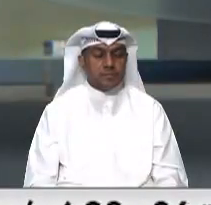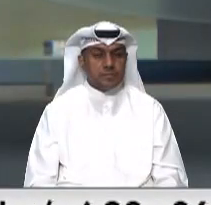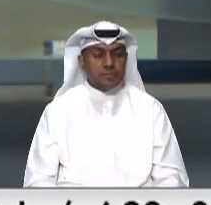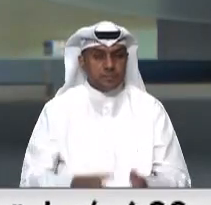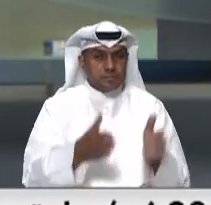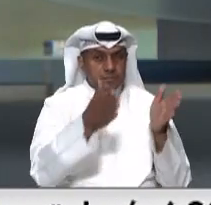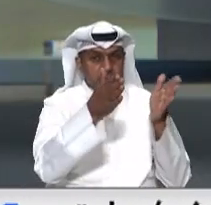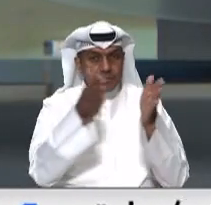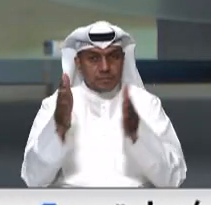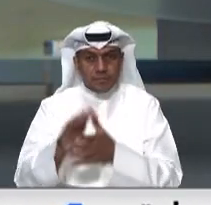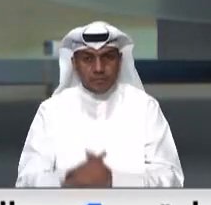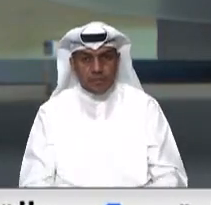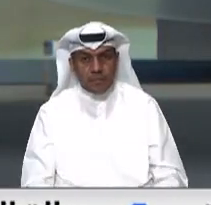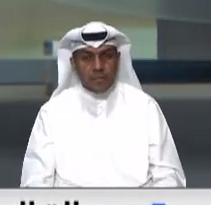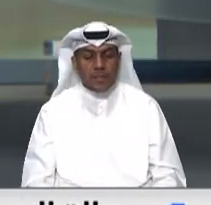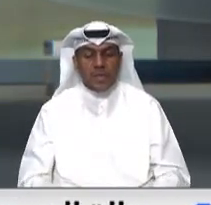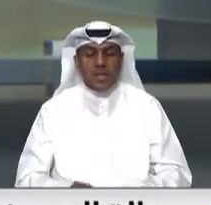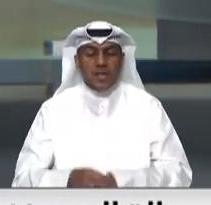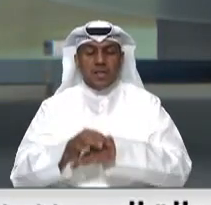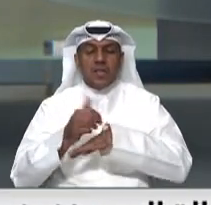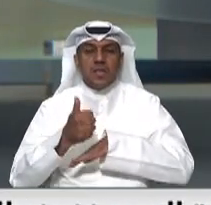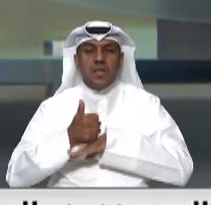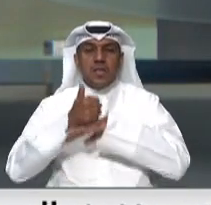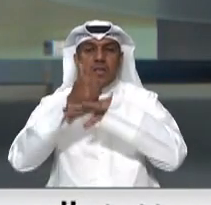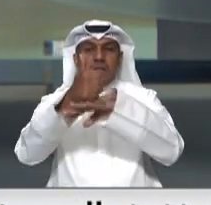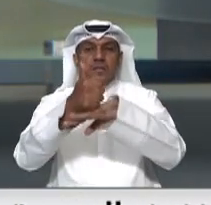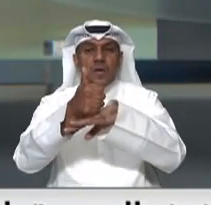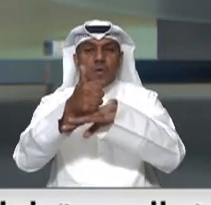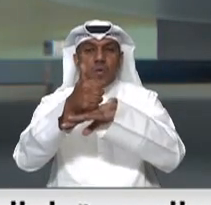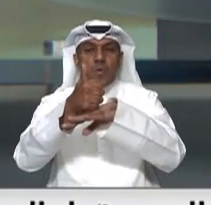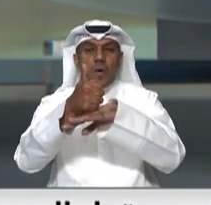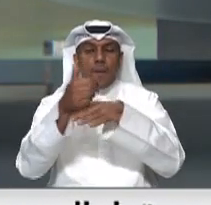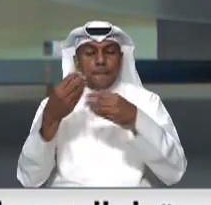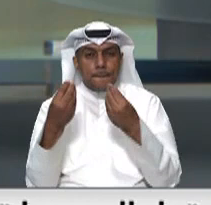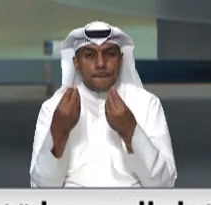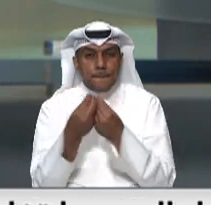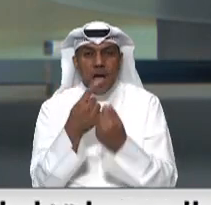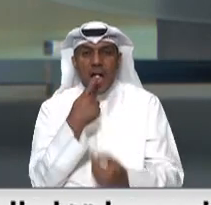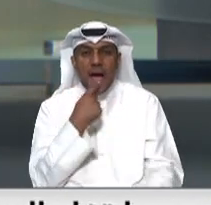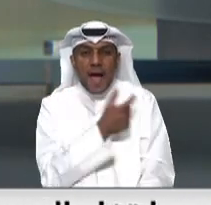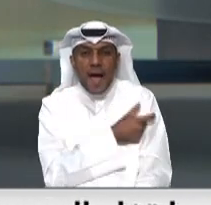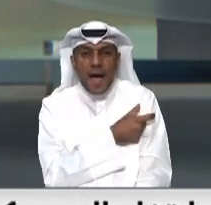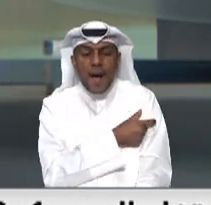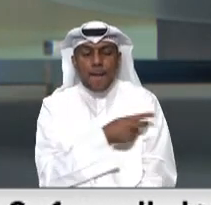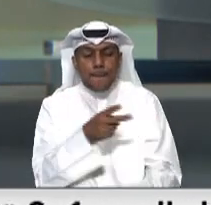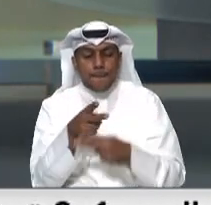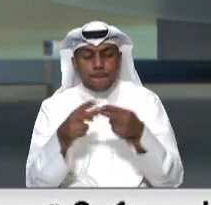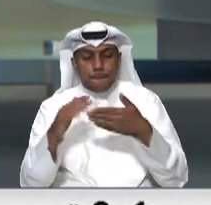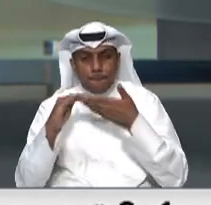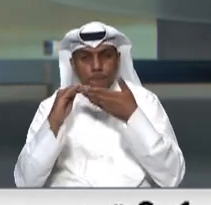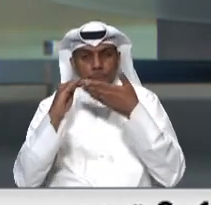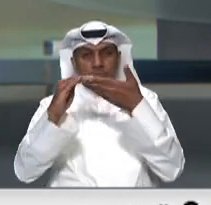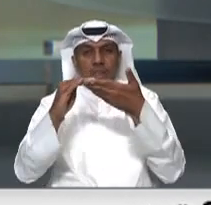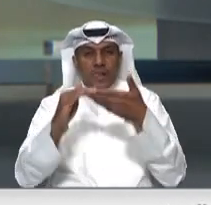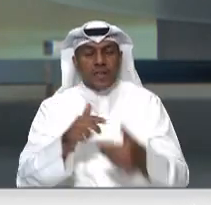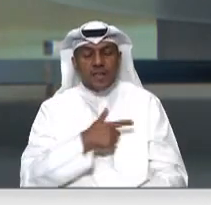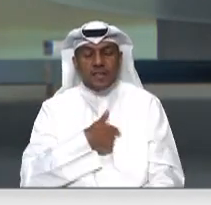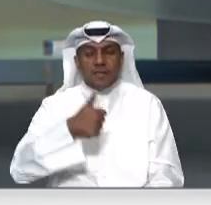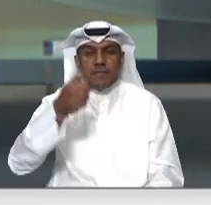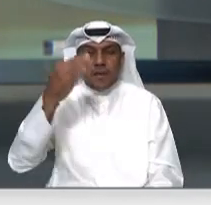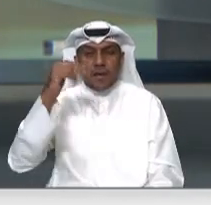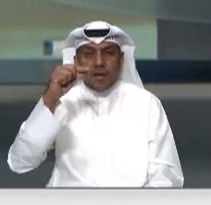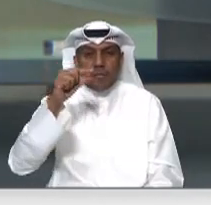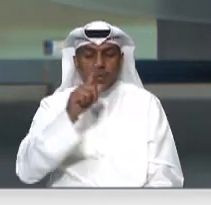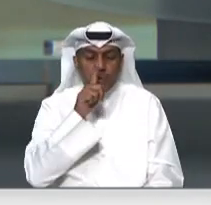أعلن رئيس الفرق التطوعية الفلسطينية بغزة التابعة للهلال الأحمر الكويتي أحمد أبو دية اليوم وصول